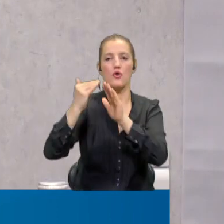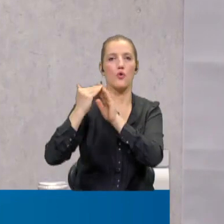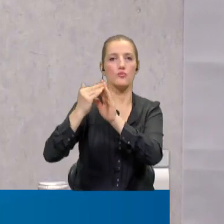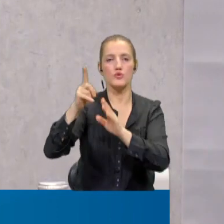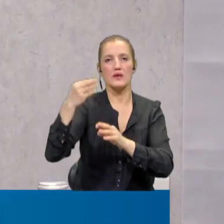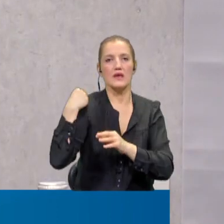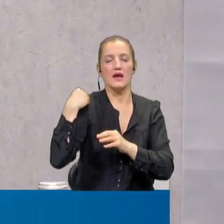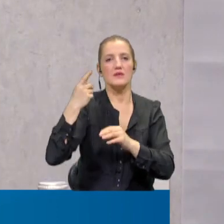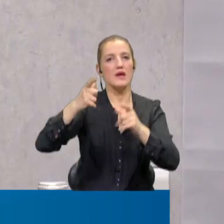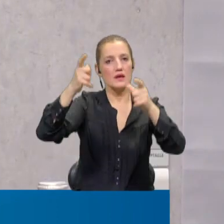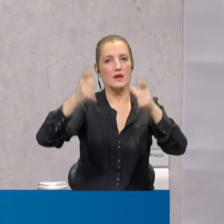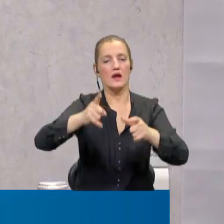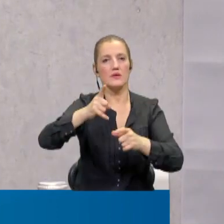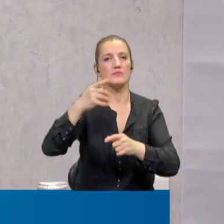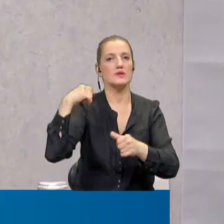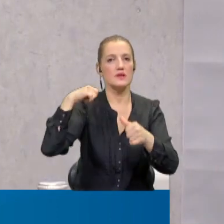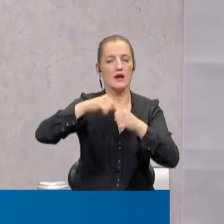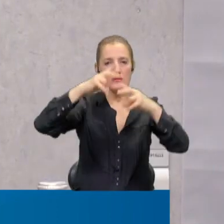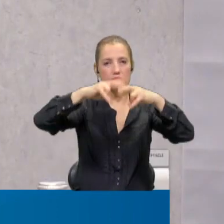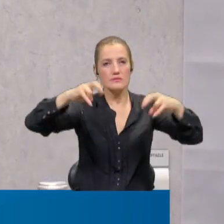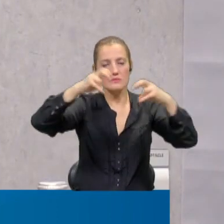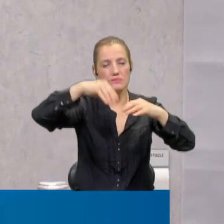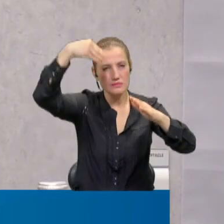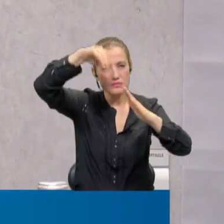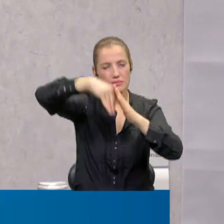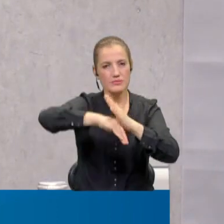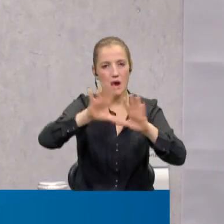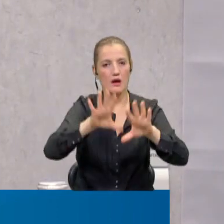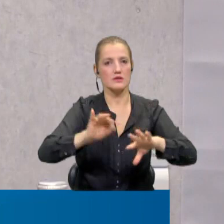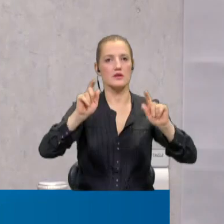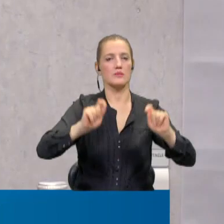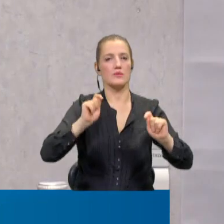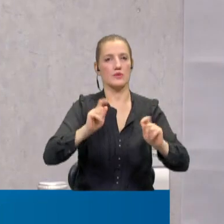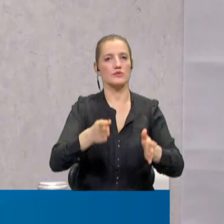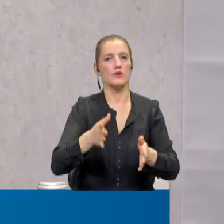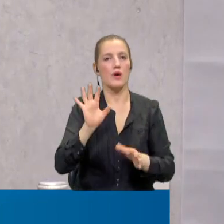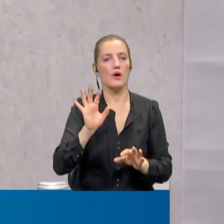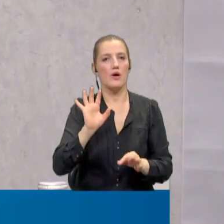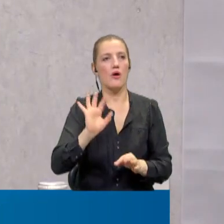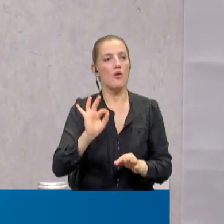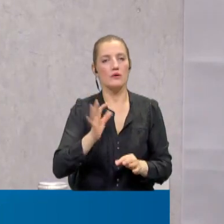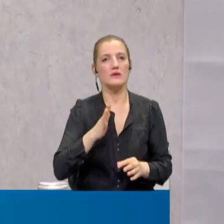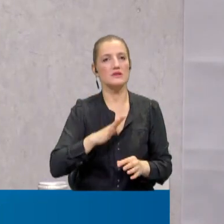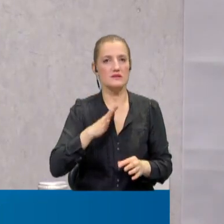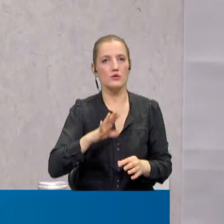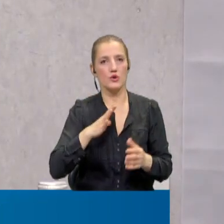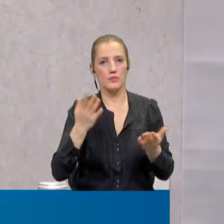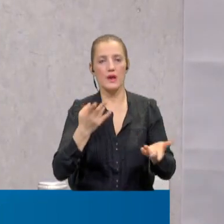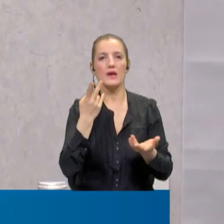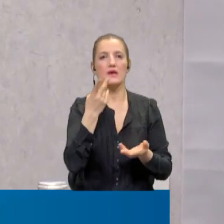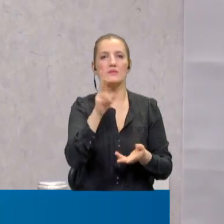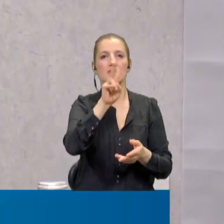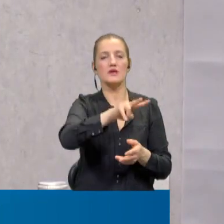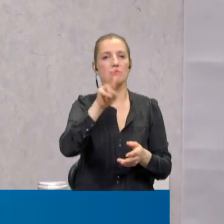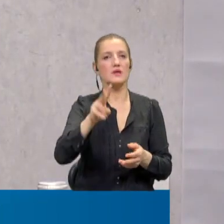daha keşif amaçlı bir sondajda hazırlığı içerisindeyiz O öyle temenni ediyor ümit ediyorum ki